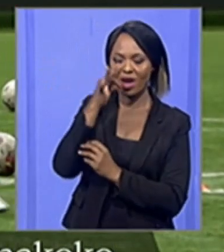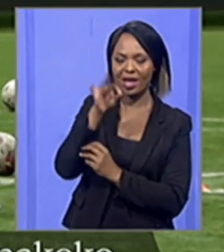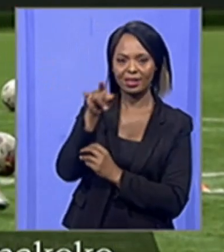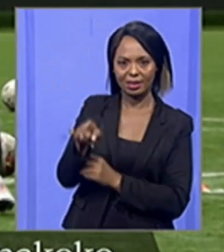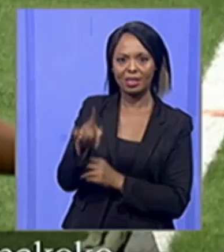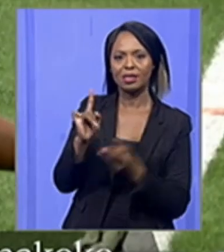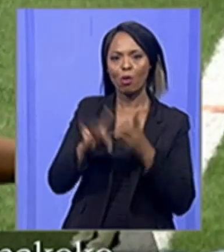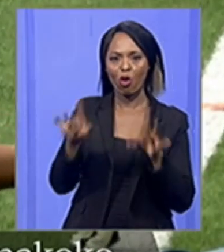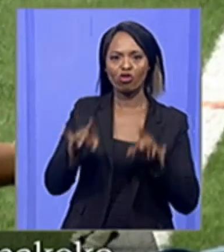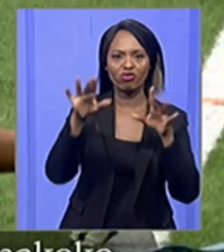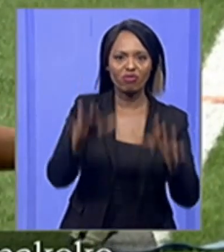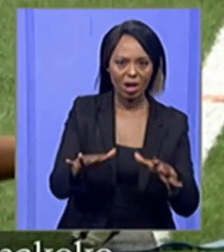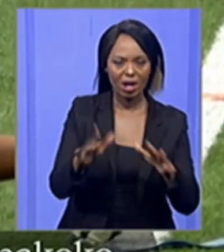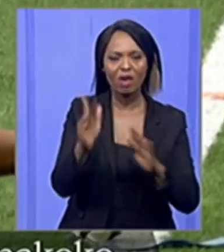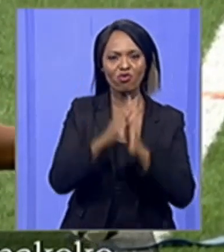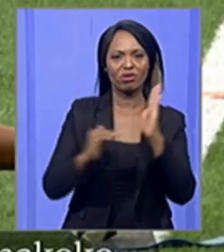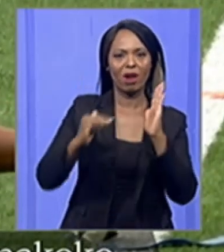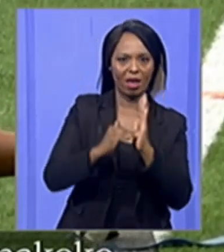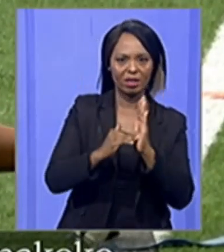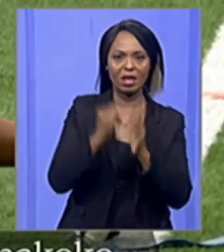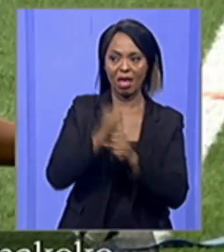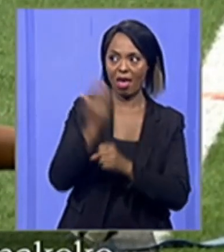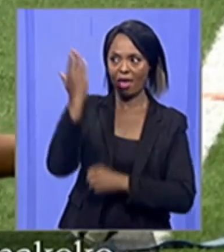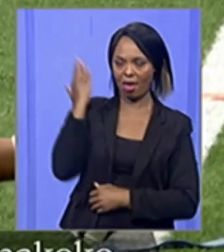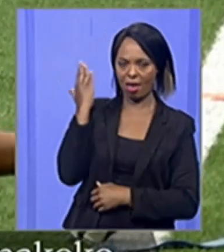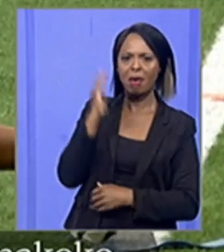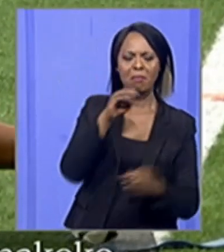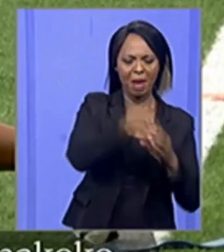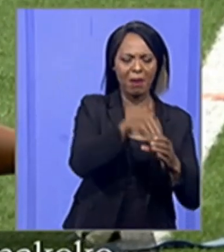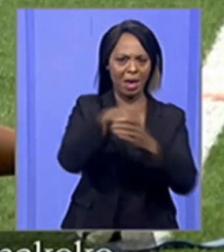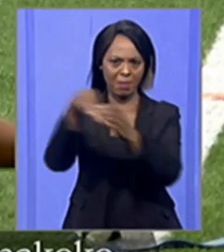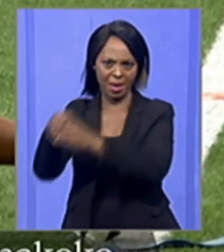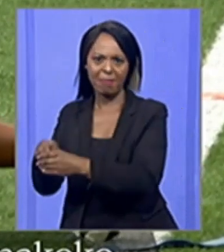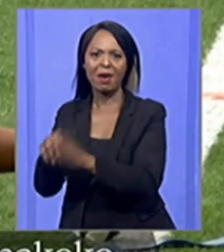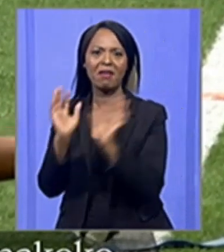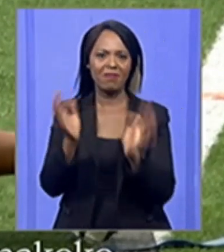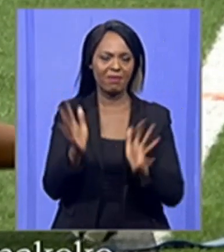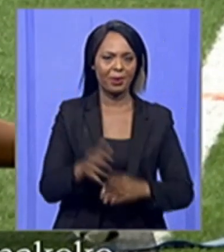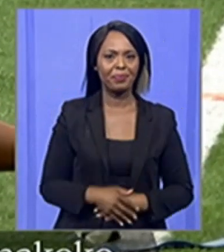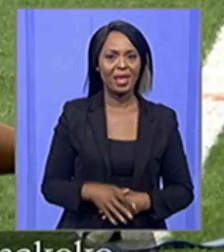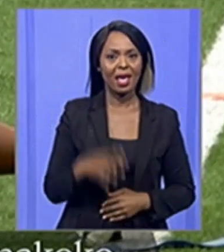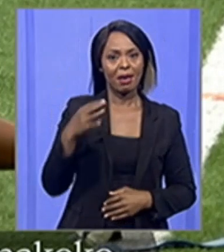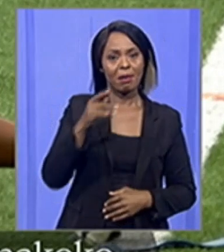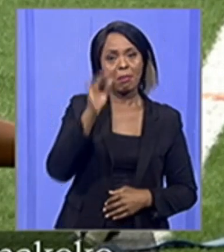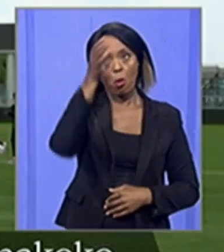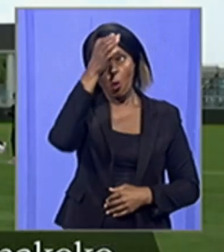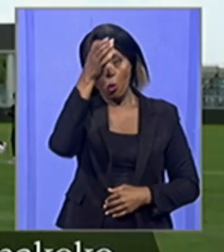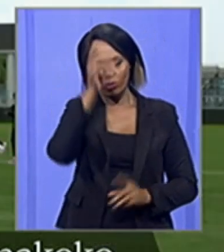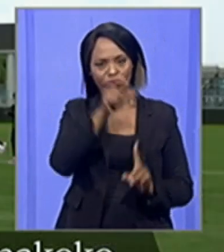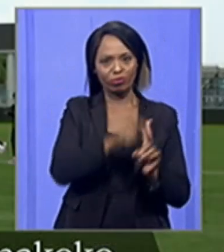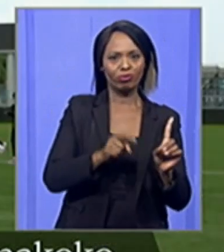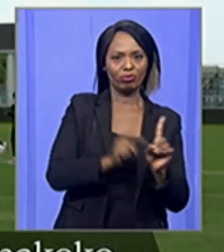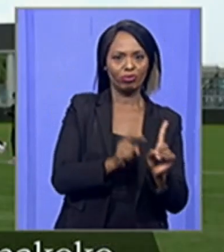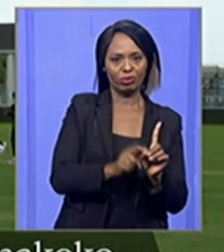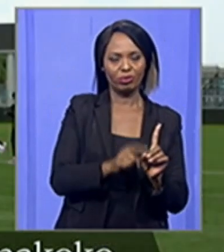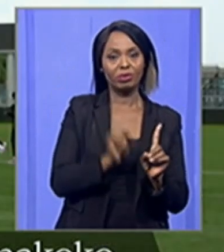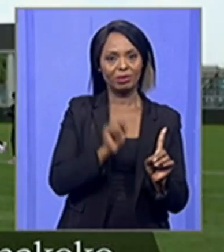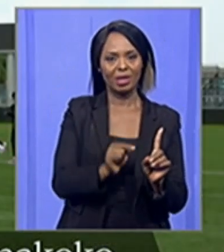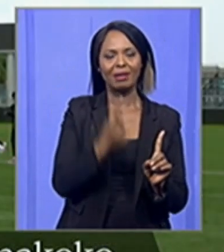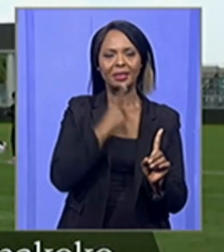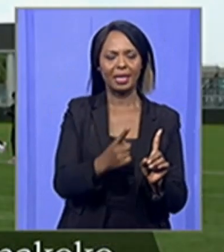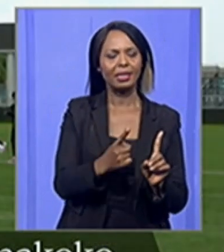ka Australia le New Zealand ngwagola. Go sa le bjalo monošadino wa Banyana Jermaine Sengwe o re go botlhokwa go